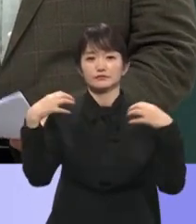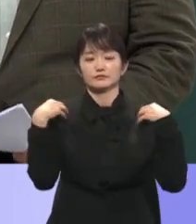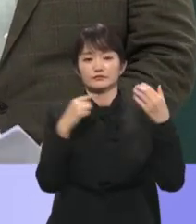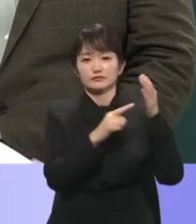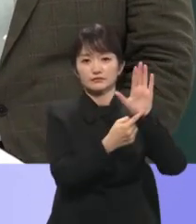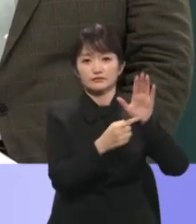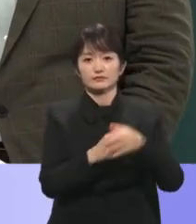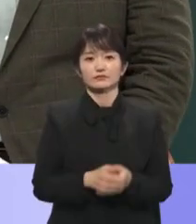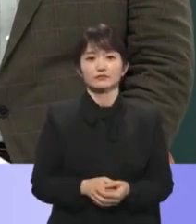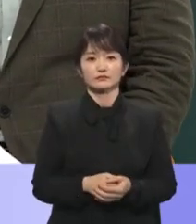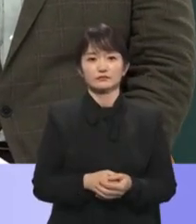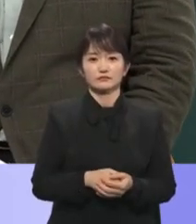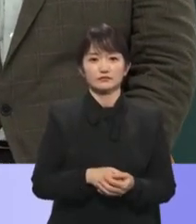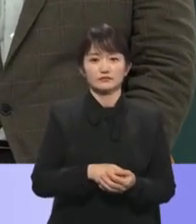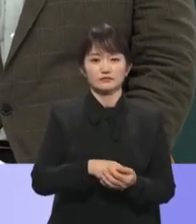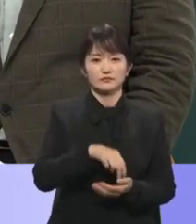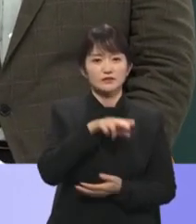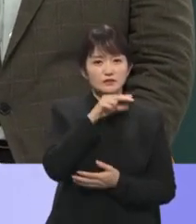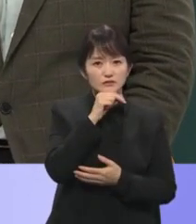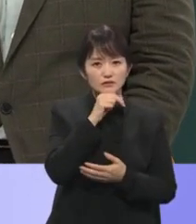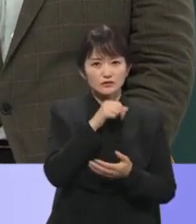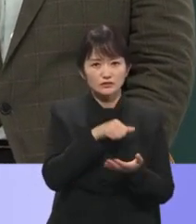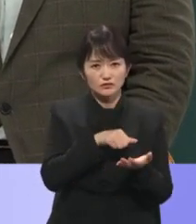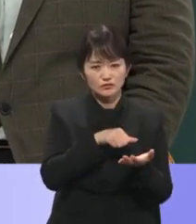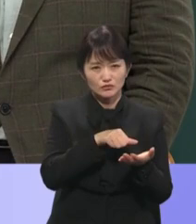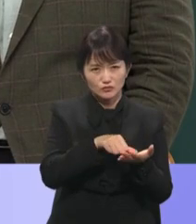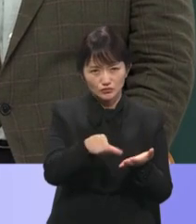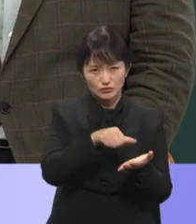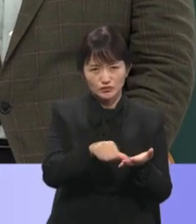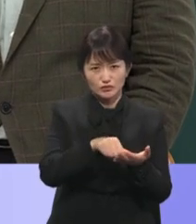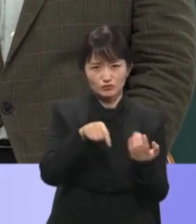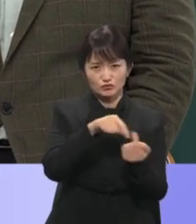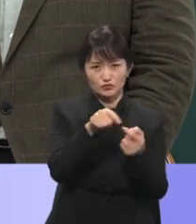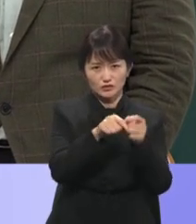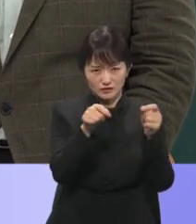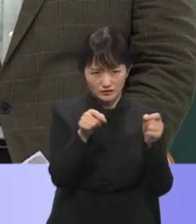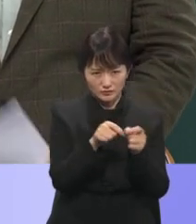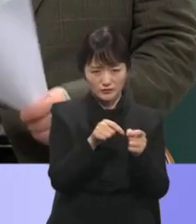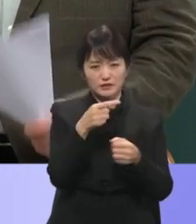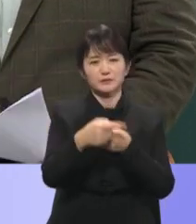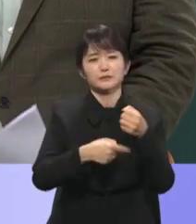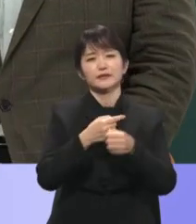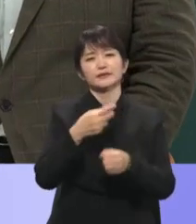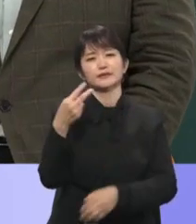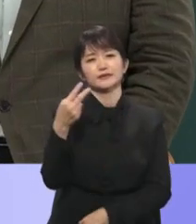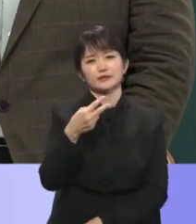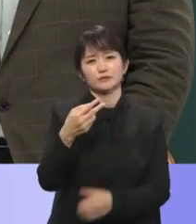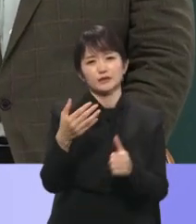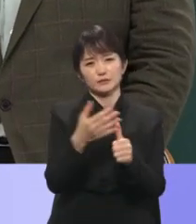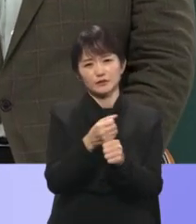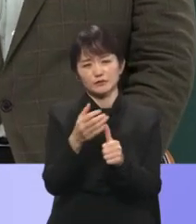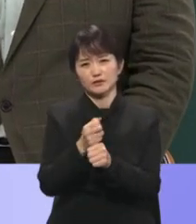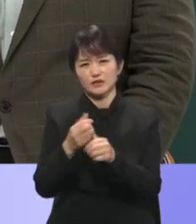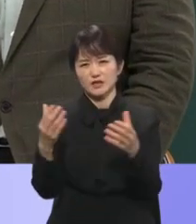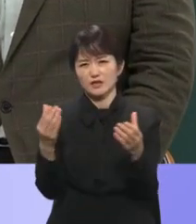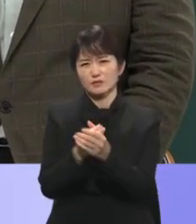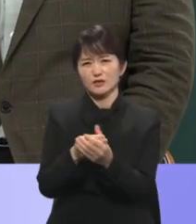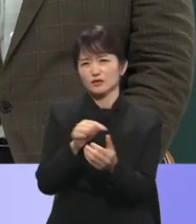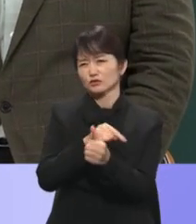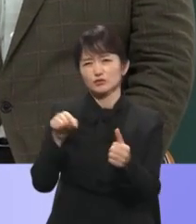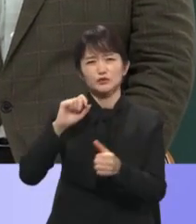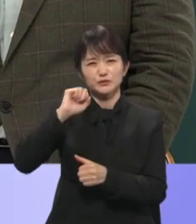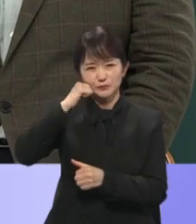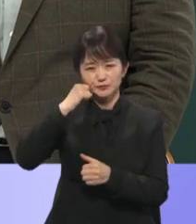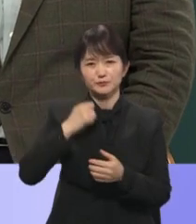박멸 팀을 운영하고 있다고 해요 매년 2천 마리씩 포획했다 합니다 근데 방면은 아직도 어렵다고 해서요 사실 한국에 또이